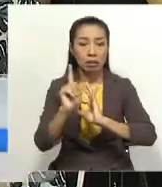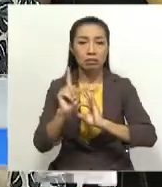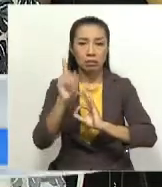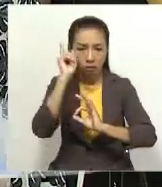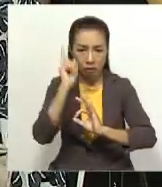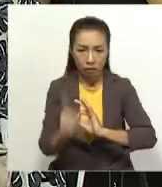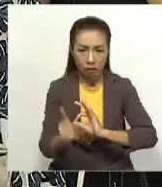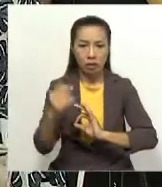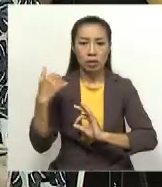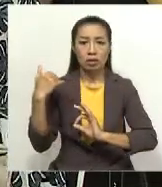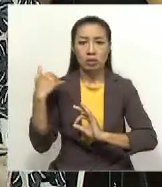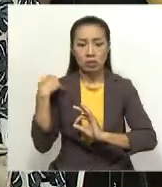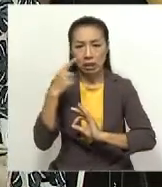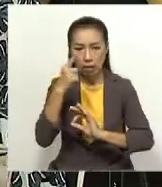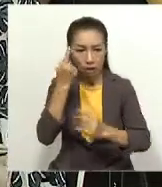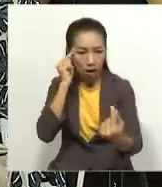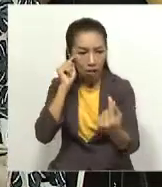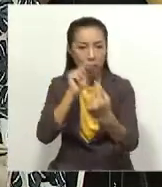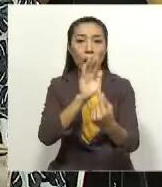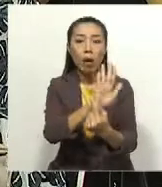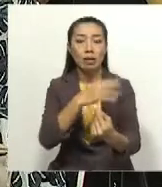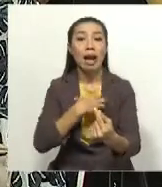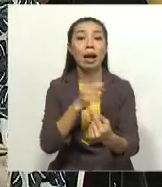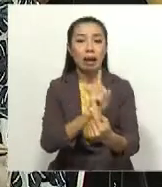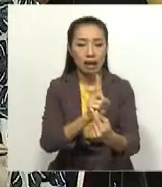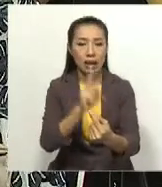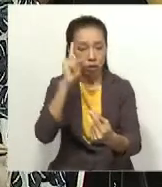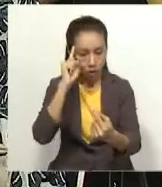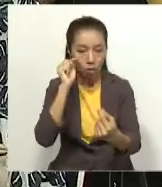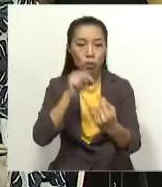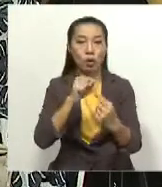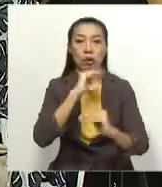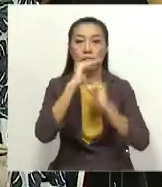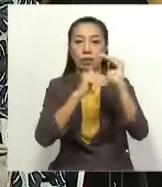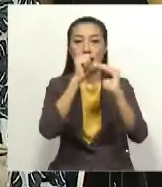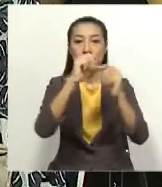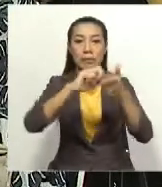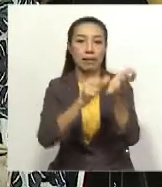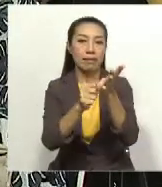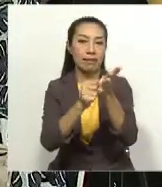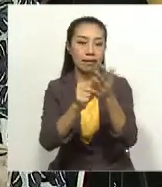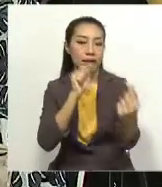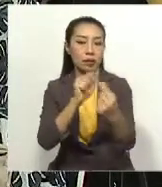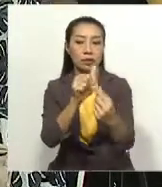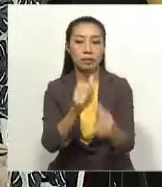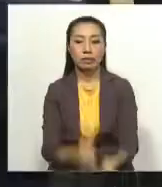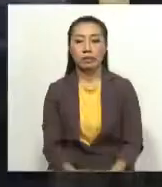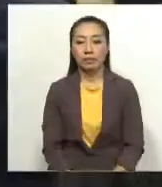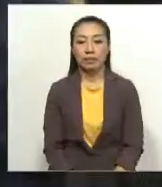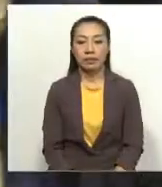จะต้องมีการหาเป้าหมายให้เจอค่ะเพื่อที่จะพัฒนาและแก้ไขปัญหาให้ได้เป็นรายกรณีค่ะ